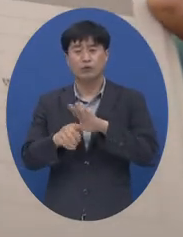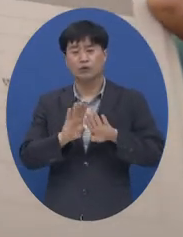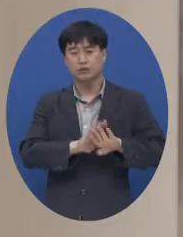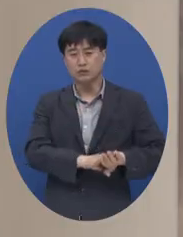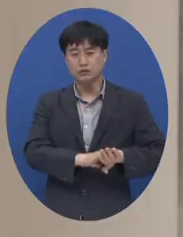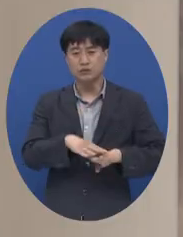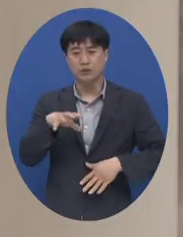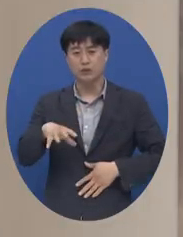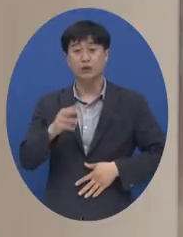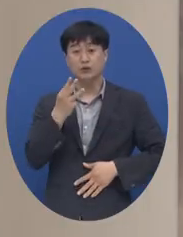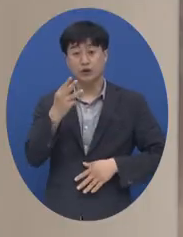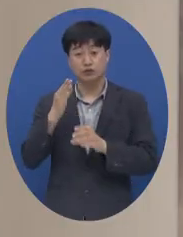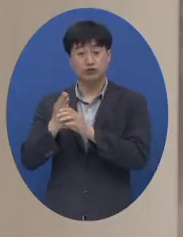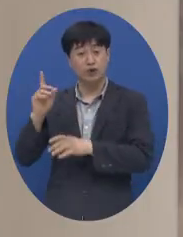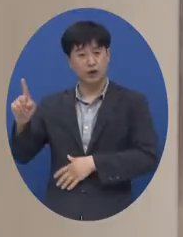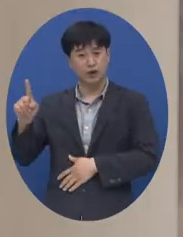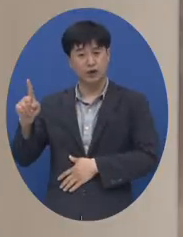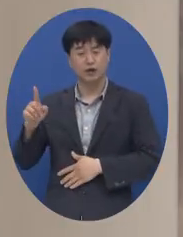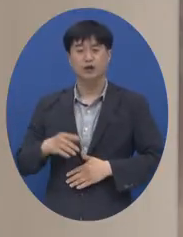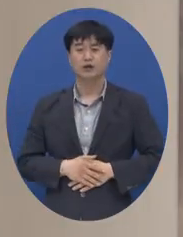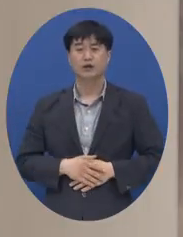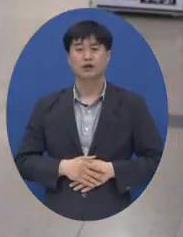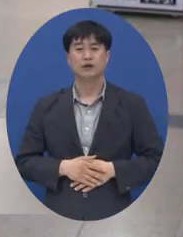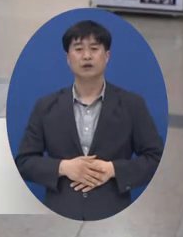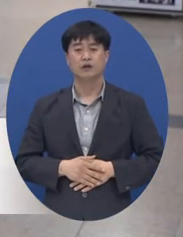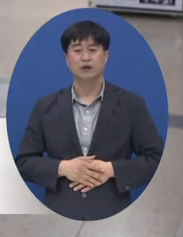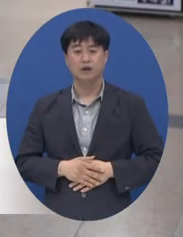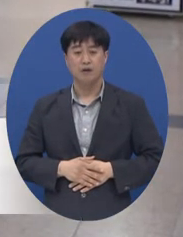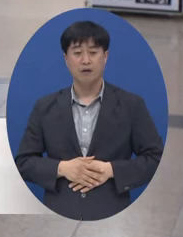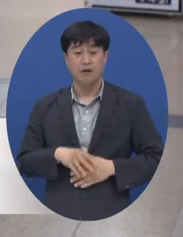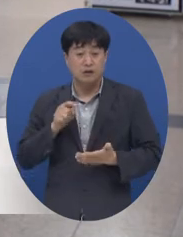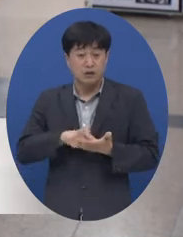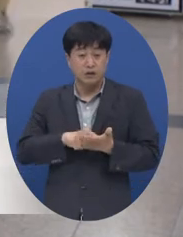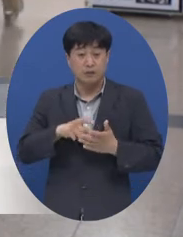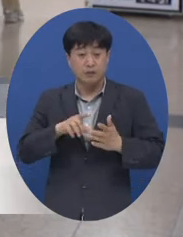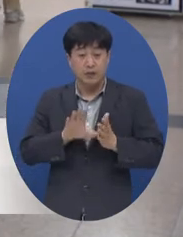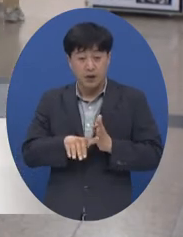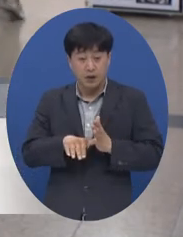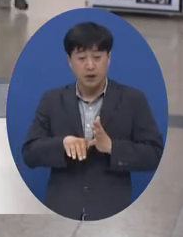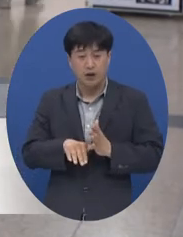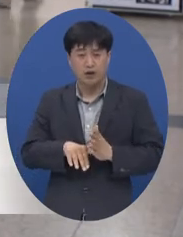방치해둔 곳이 세 곳 중 한 곳 꼴인 겁니다. 응급상황을 대비해서